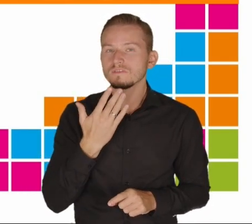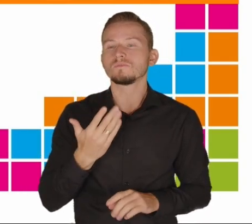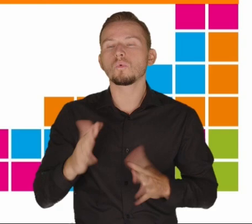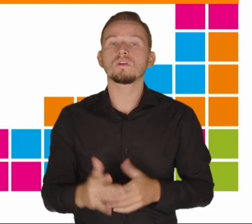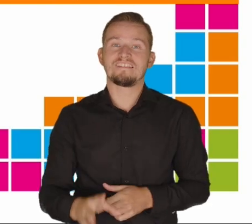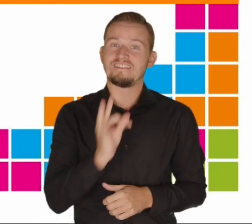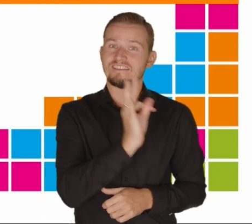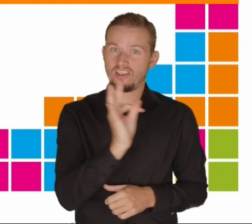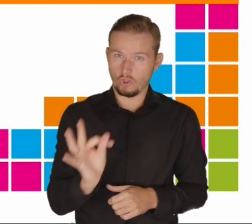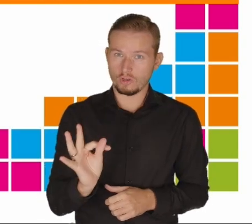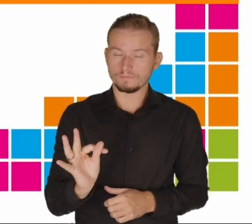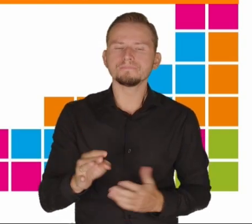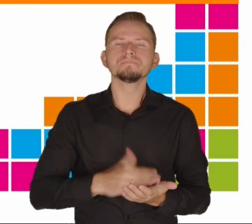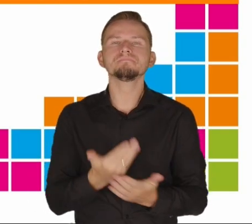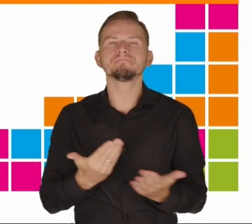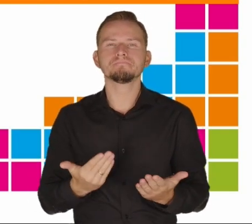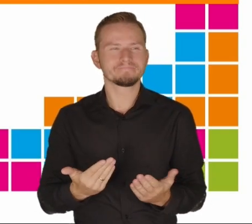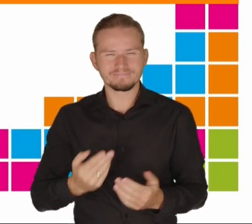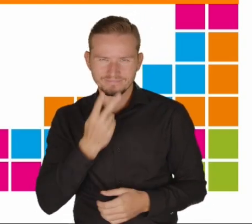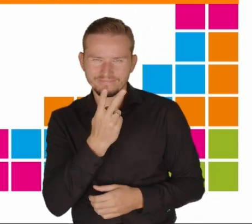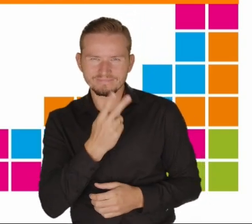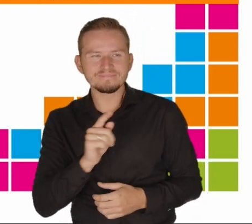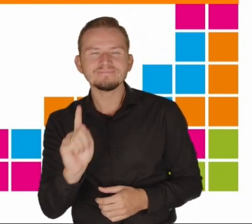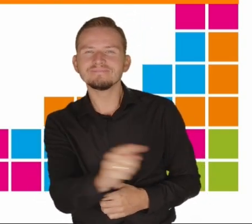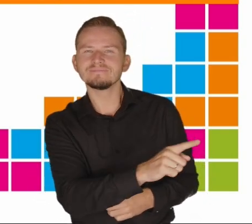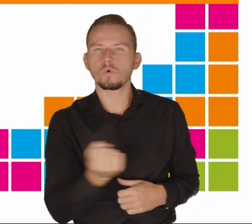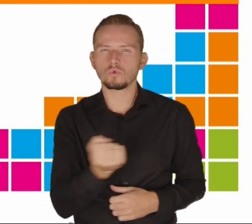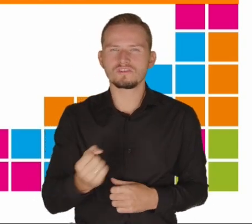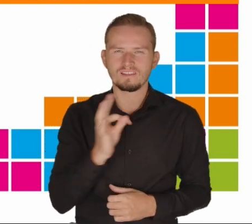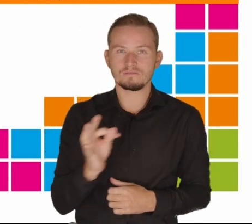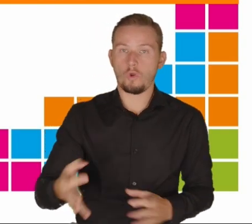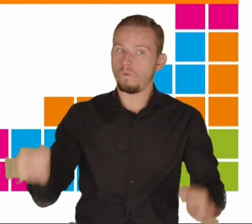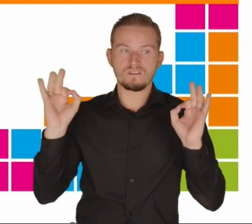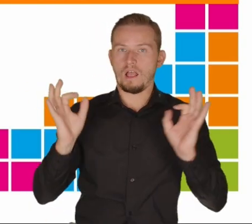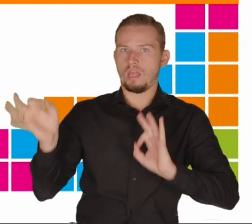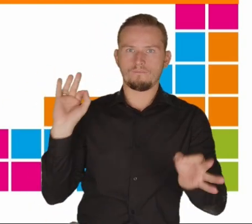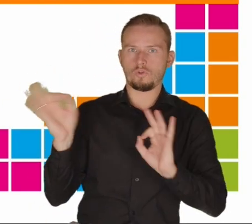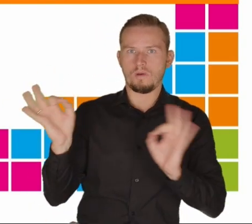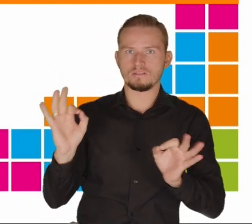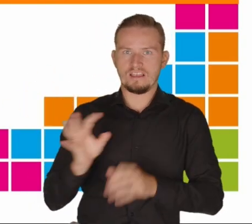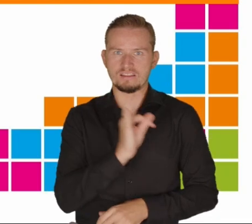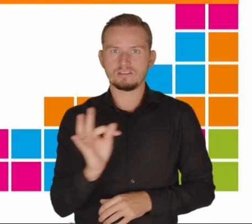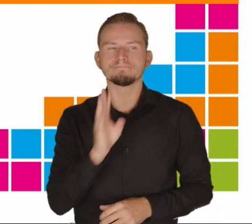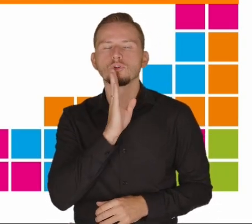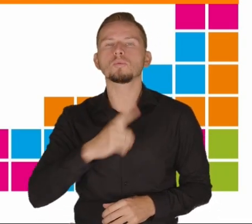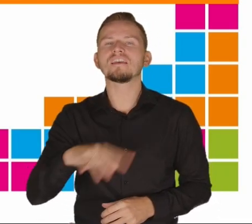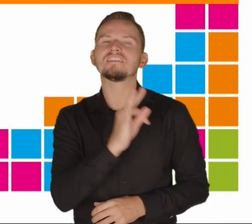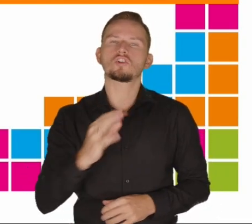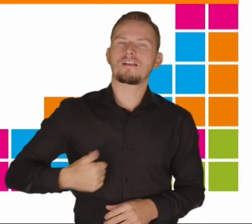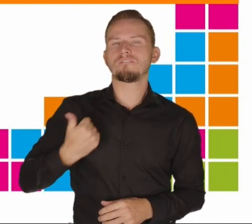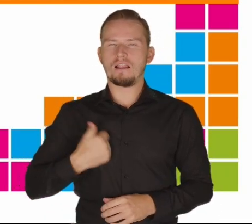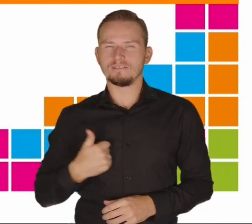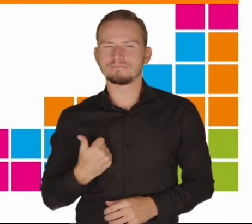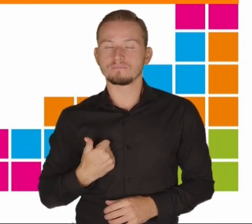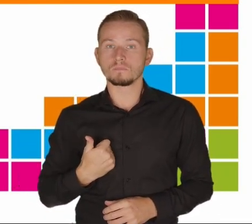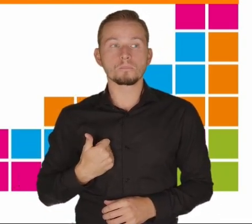TikTok, jeśli popatrzymy na używanie TikToka, zresztą to są oficjalne dane TikToka, czyli można powiedzieć trochę tak jakby takie chwalenie się marketingowe, no